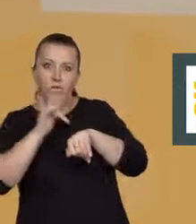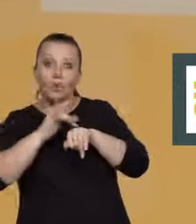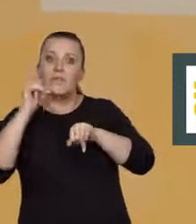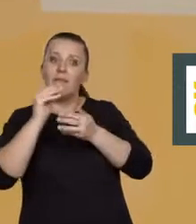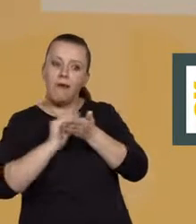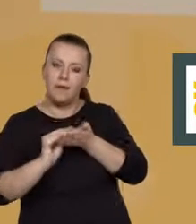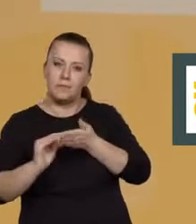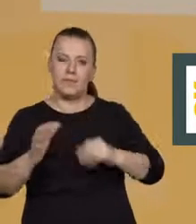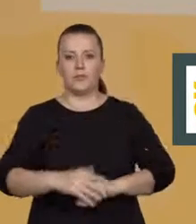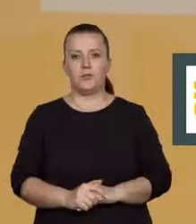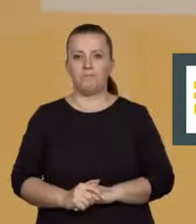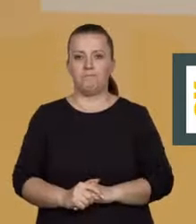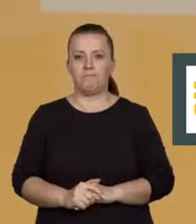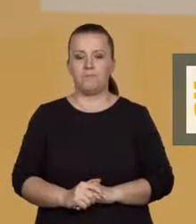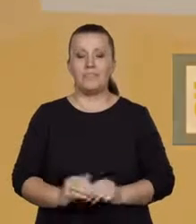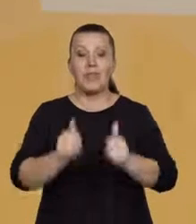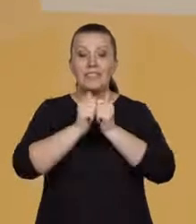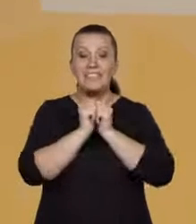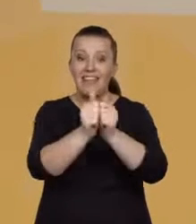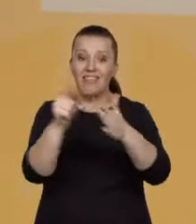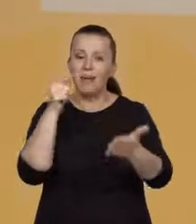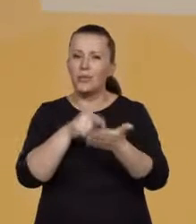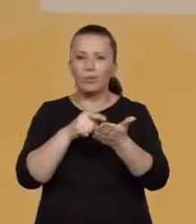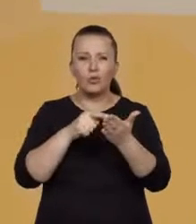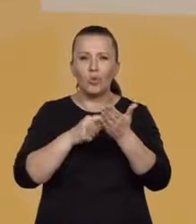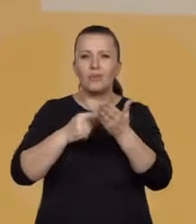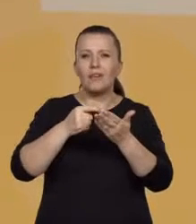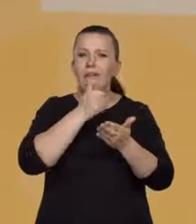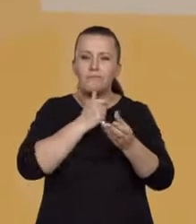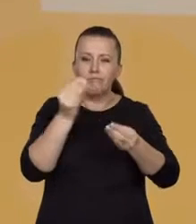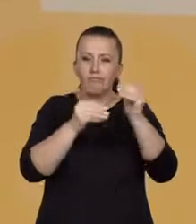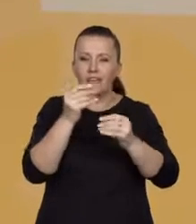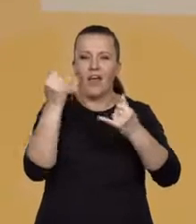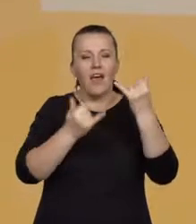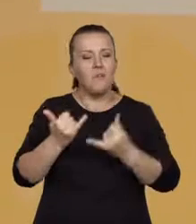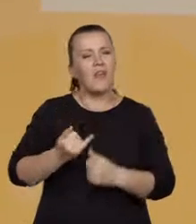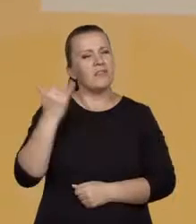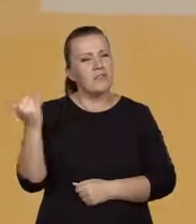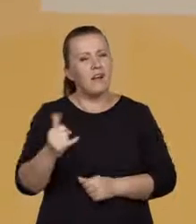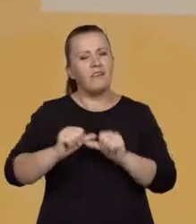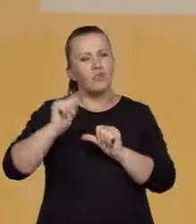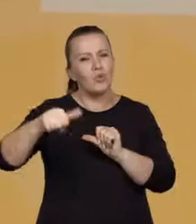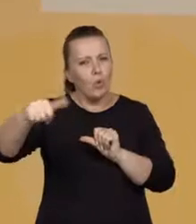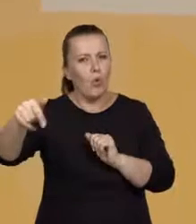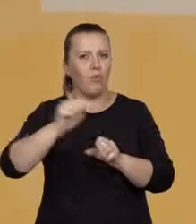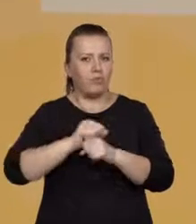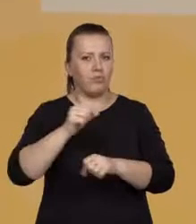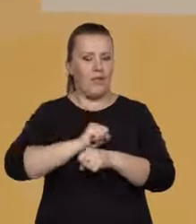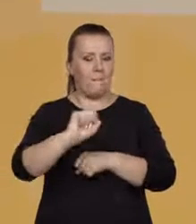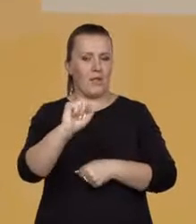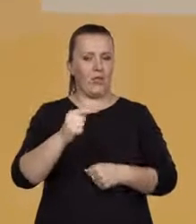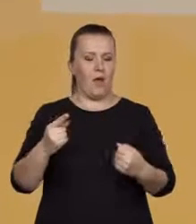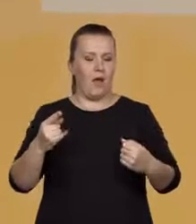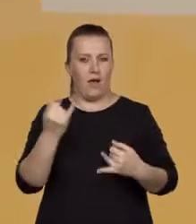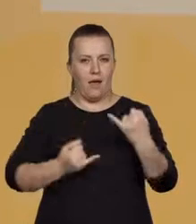Zadania związane z szeroko rozumianym eksperymentem chemicznym pojawiają się każdego roku w egzaminach maturalnych, a